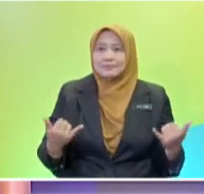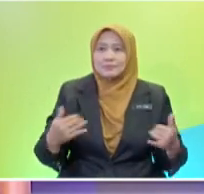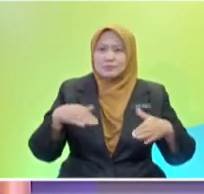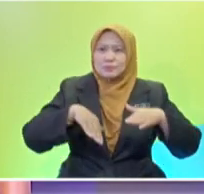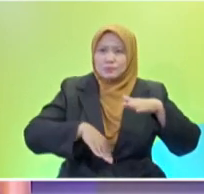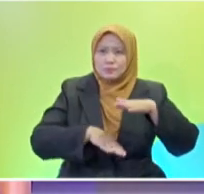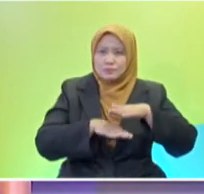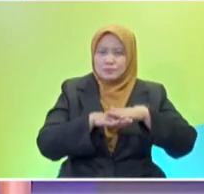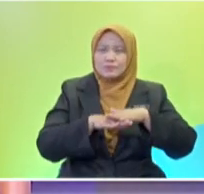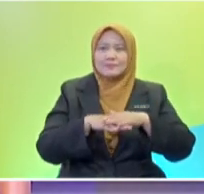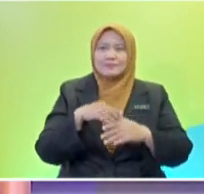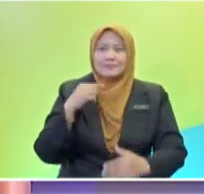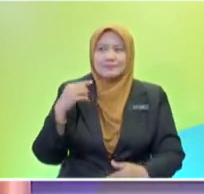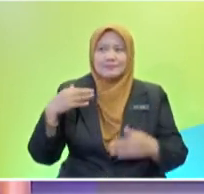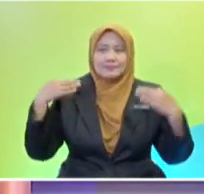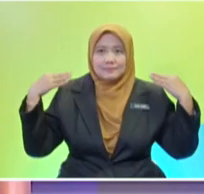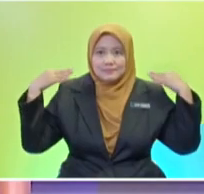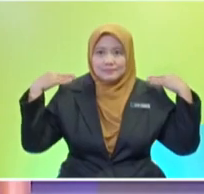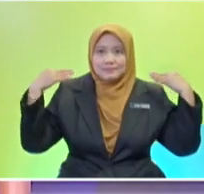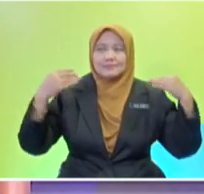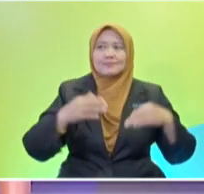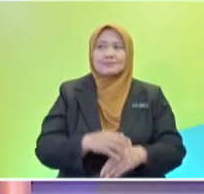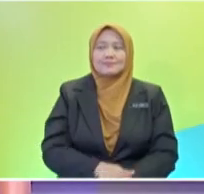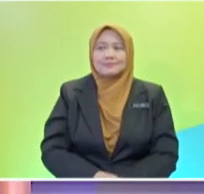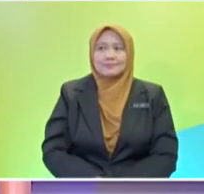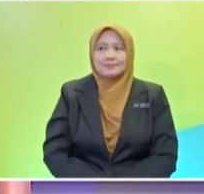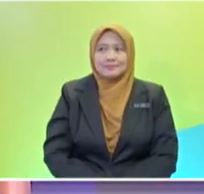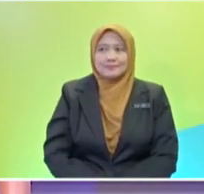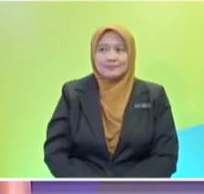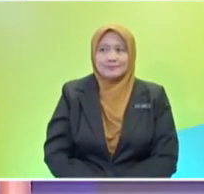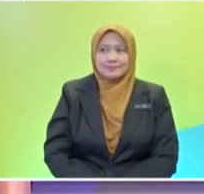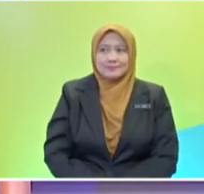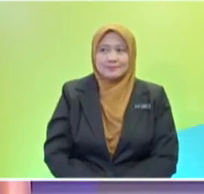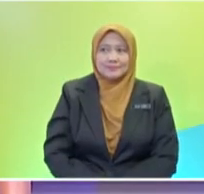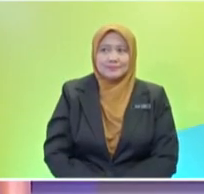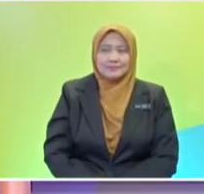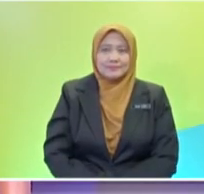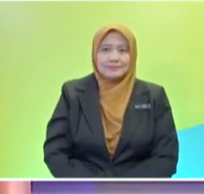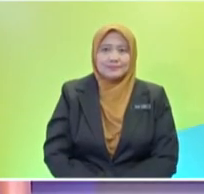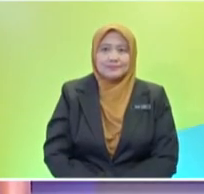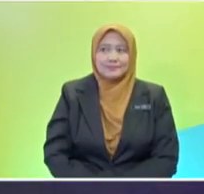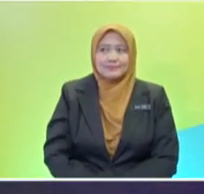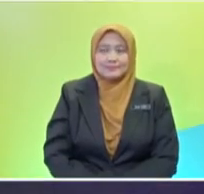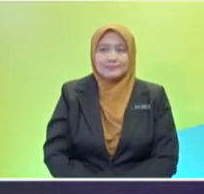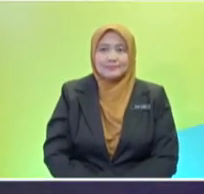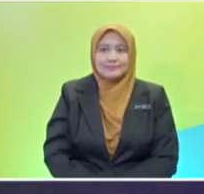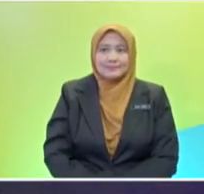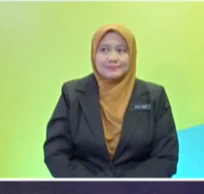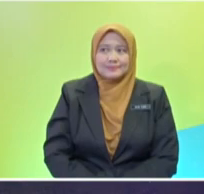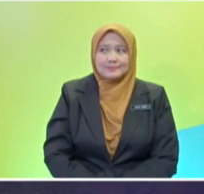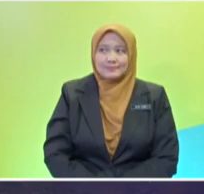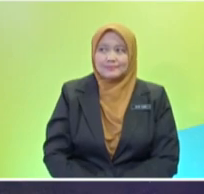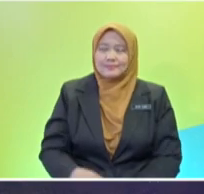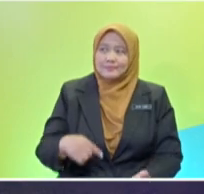yang bahagian sini ya kita selalu peluk kawan kita nah ini ini bagian apa defense Oke kalau yang itu